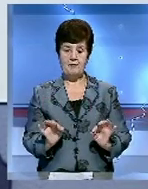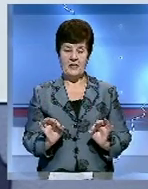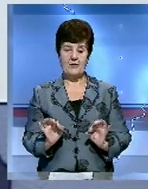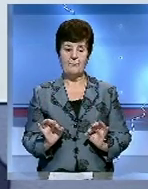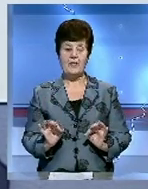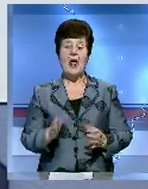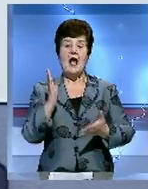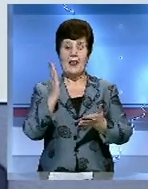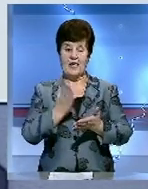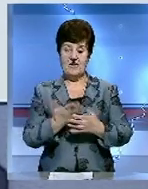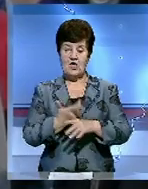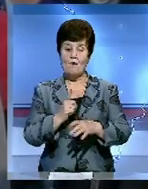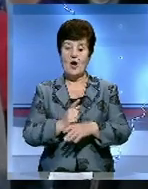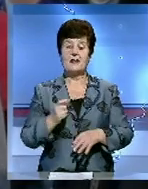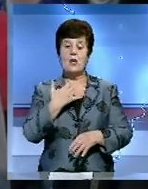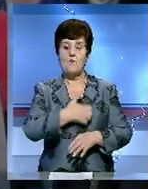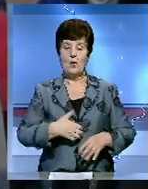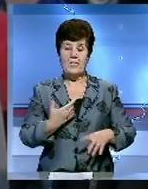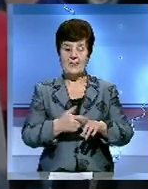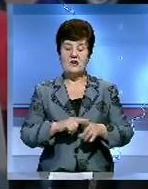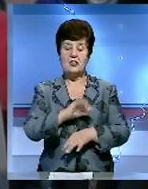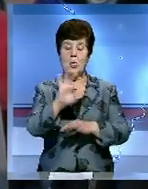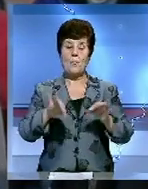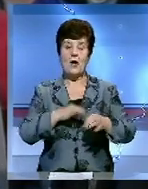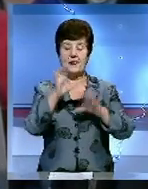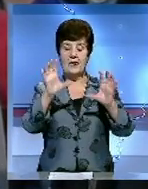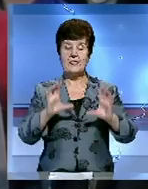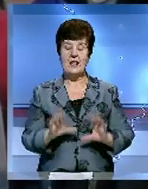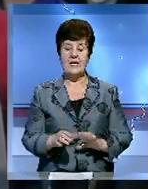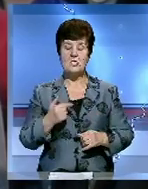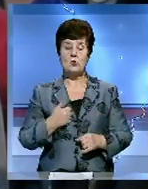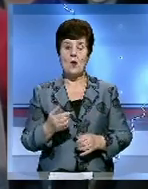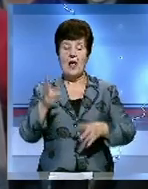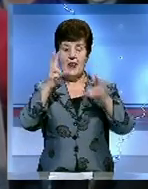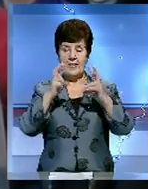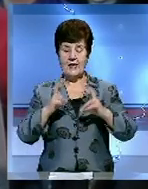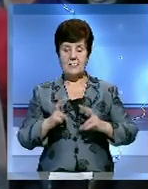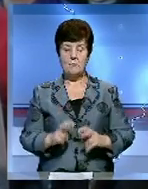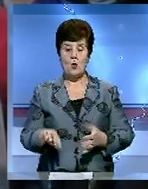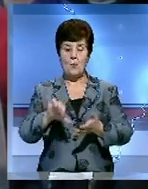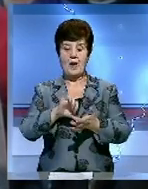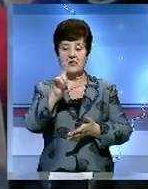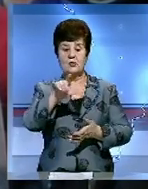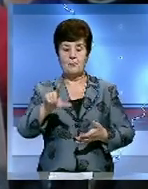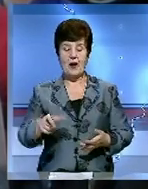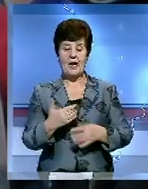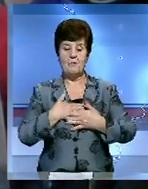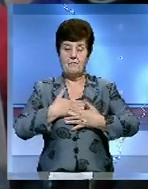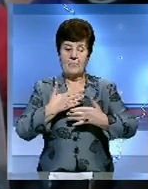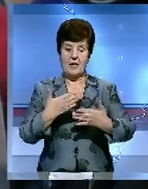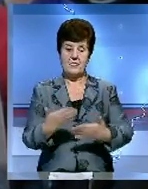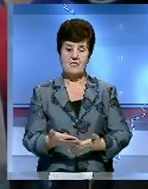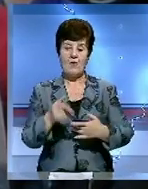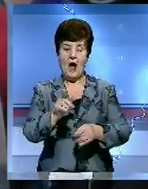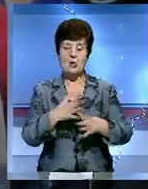Este foarte important că aceste proiecte de legi noi le examinăm cu participarea cea mai activă a